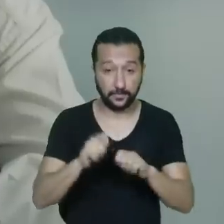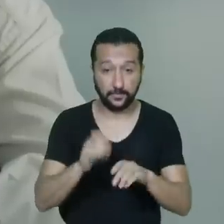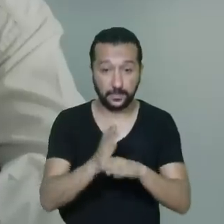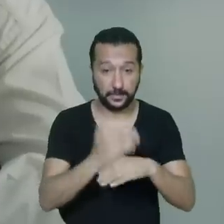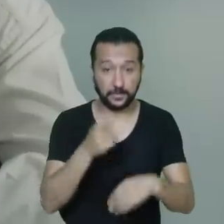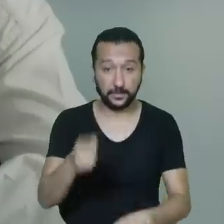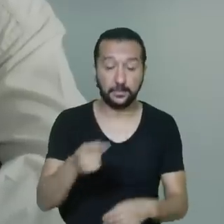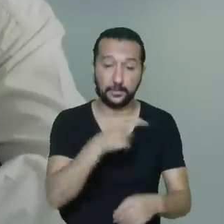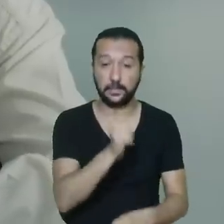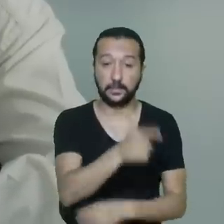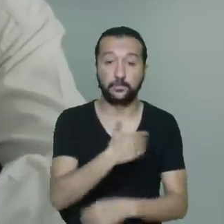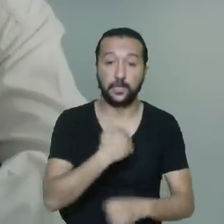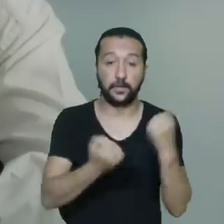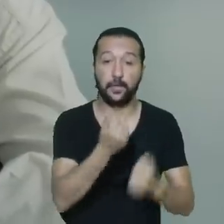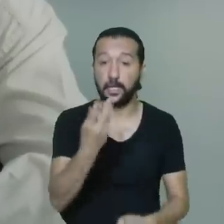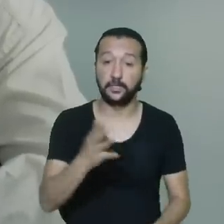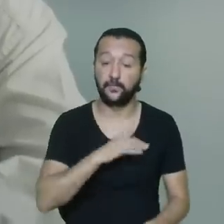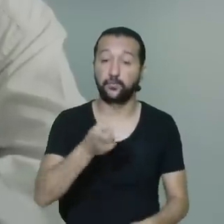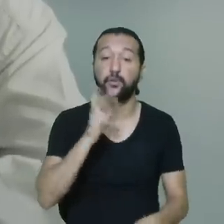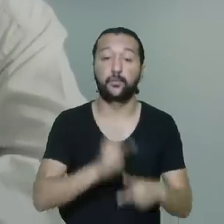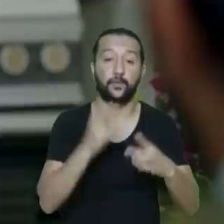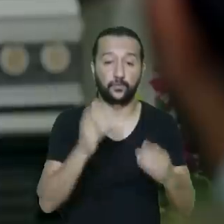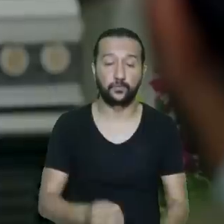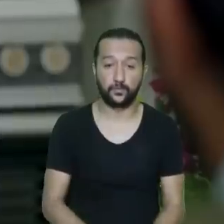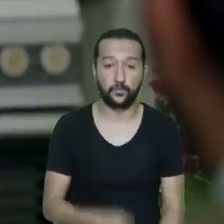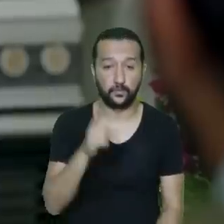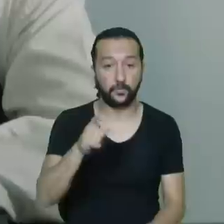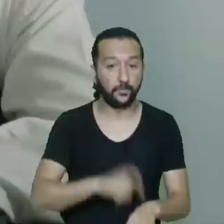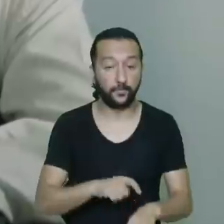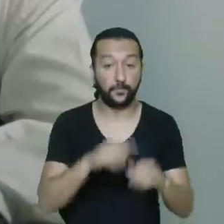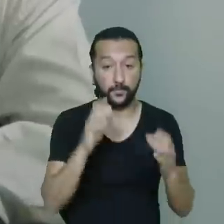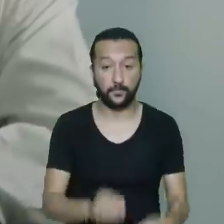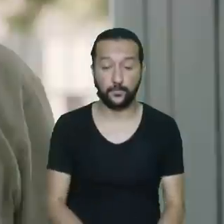parçalığından ilçede bizim arabadan kaç tane var hemen bulurlar. O zaman